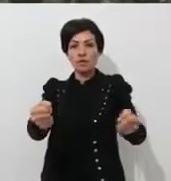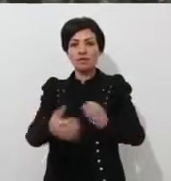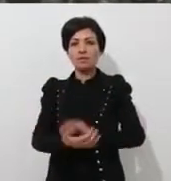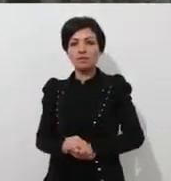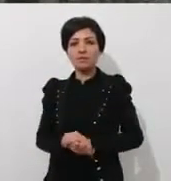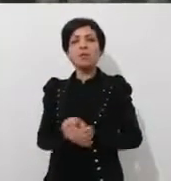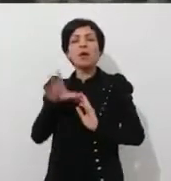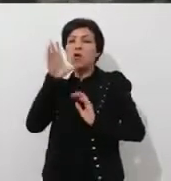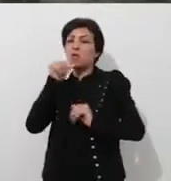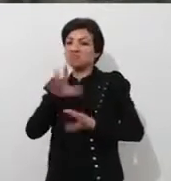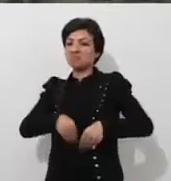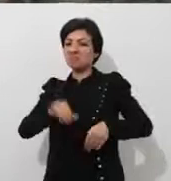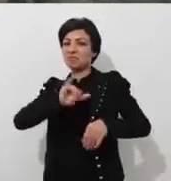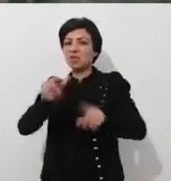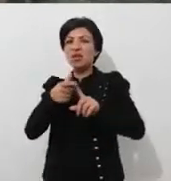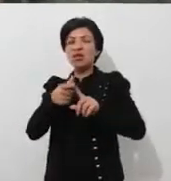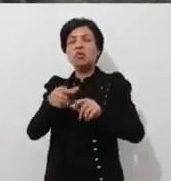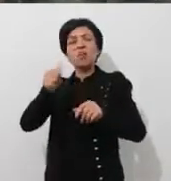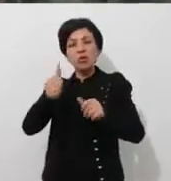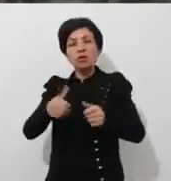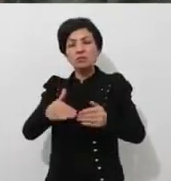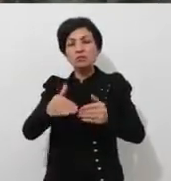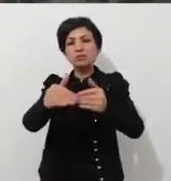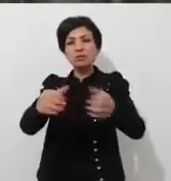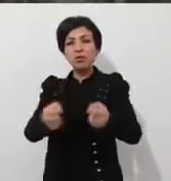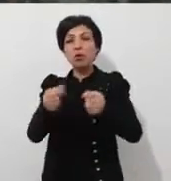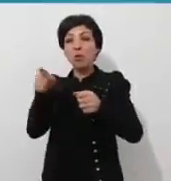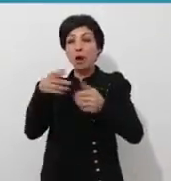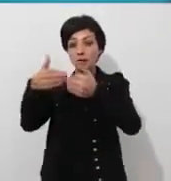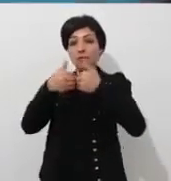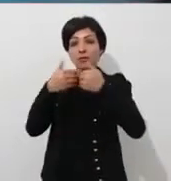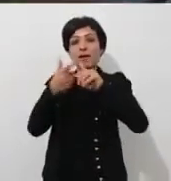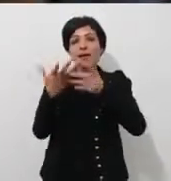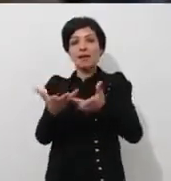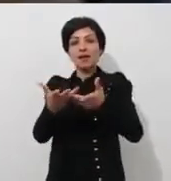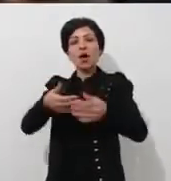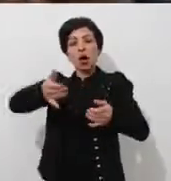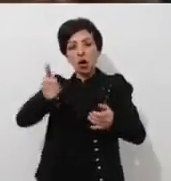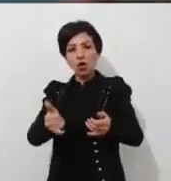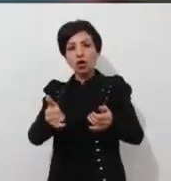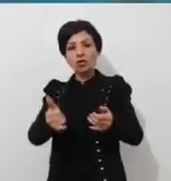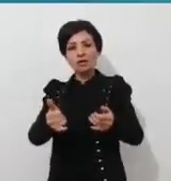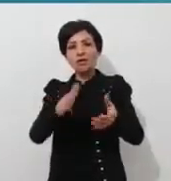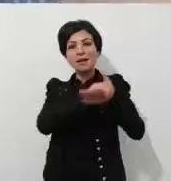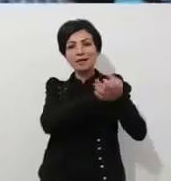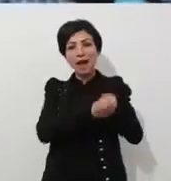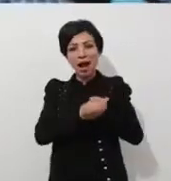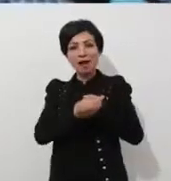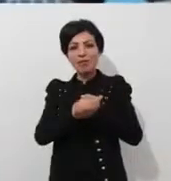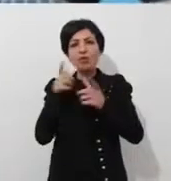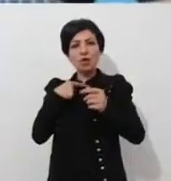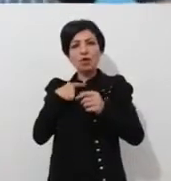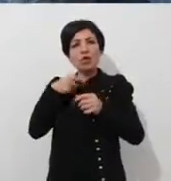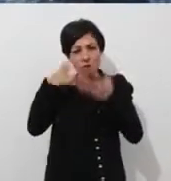ويحب يخرج للصبورة ويحب معناها يحضر تحية العلم بشوية بشوية، ولا يحرك يديه ولا